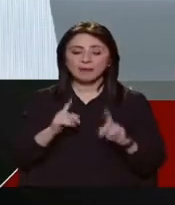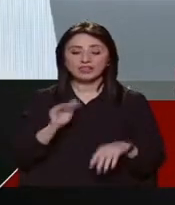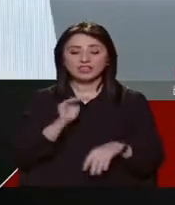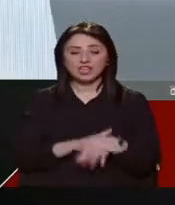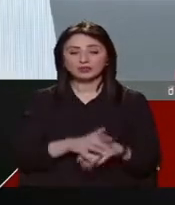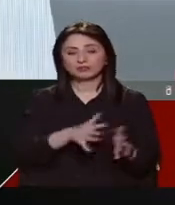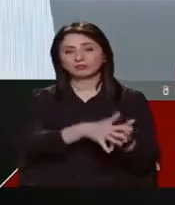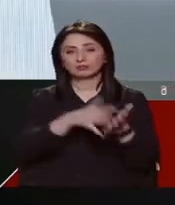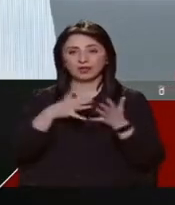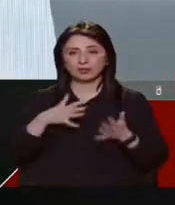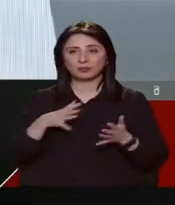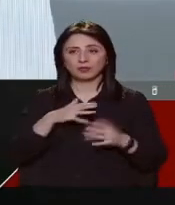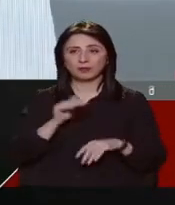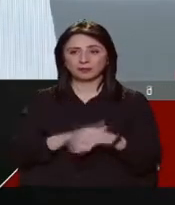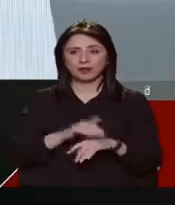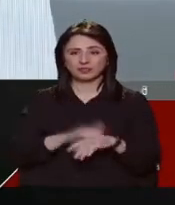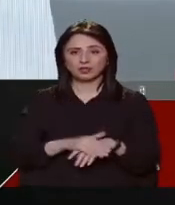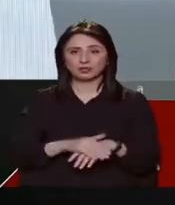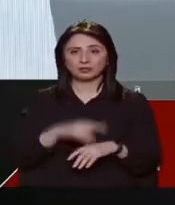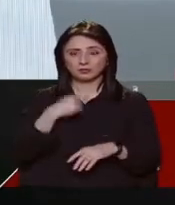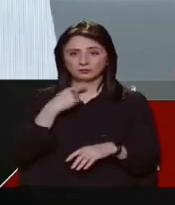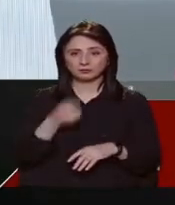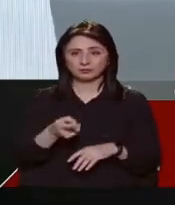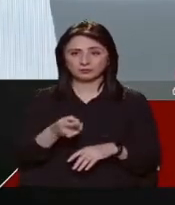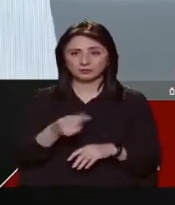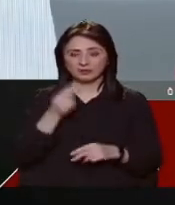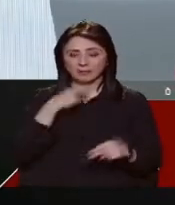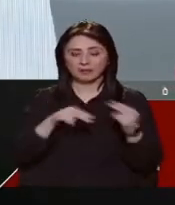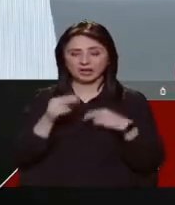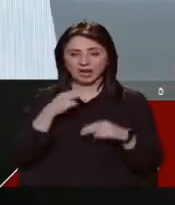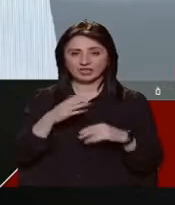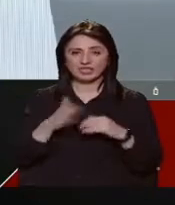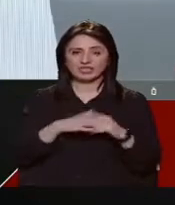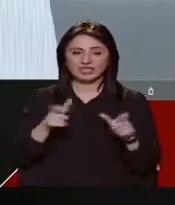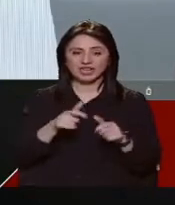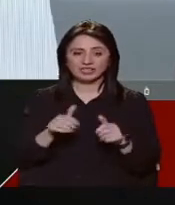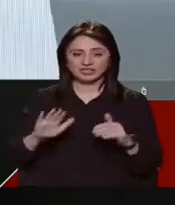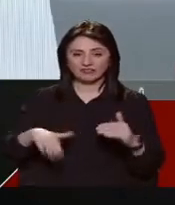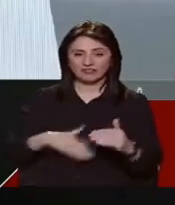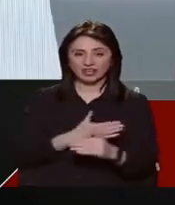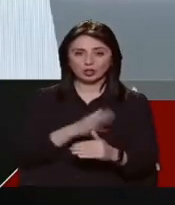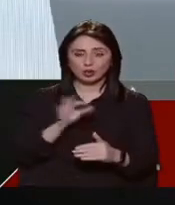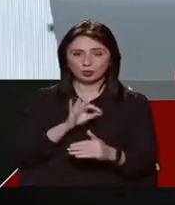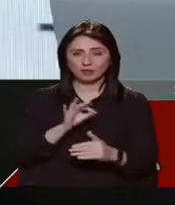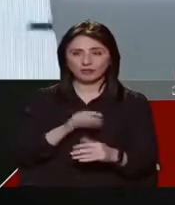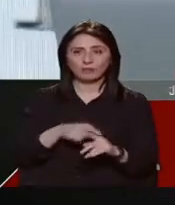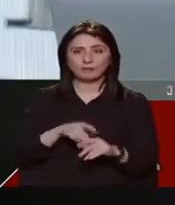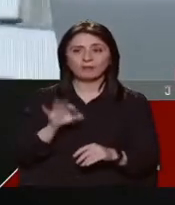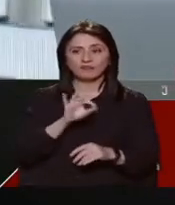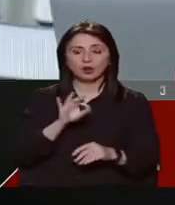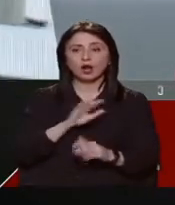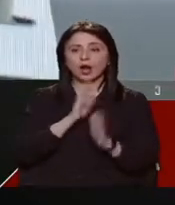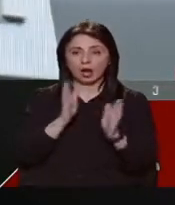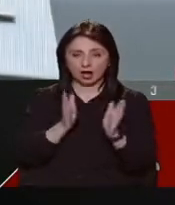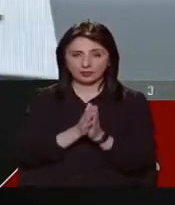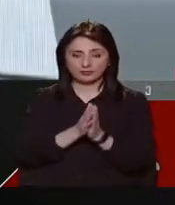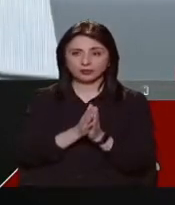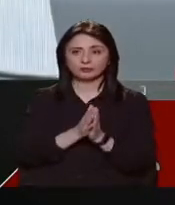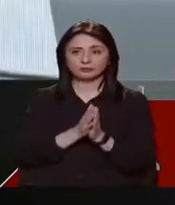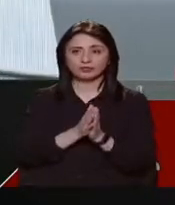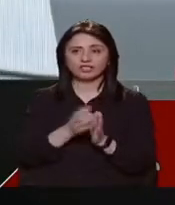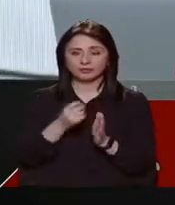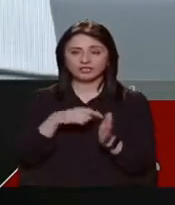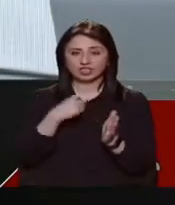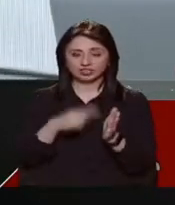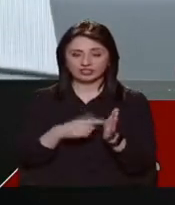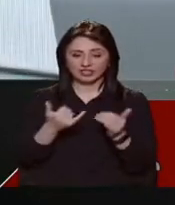დამადასტურებელი ფაქტები. გულისხმობ ბრალდებებს სანქციების გვერდისავლასთან დაკავშირებით. და ასევე აქვე მინდა